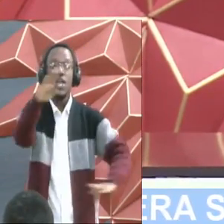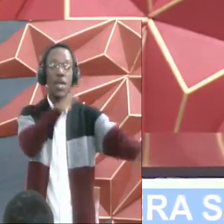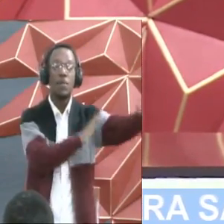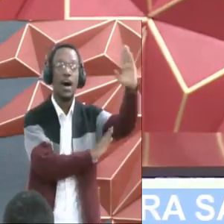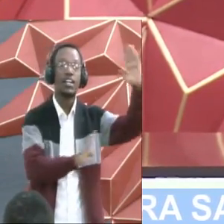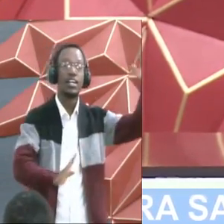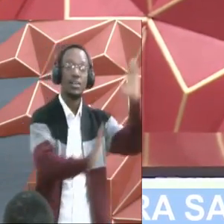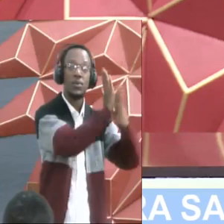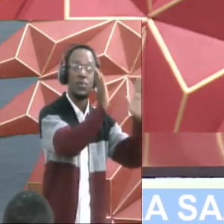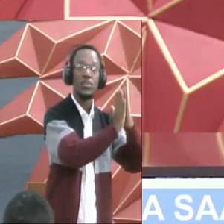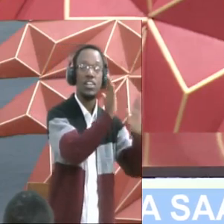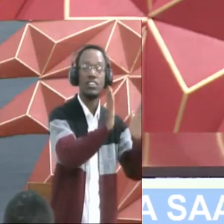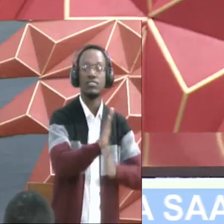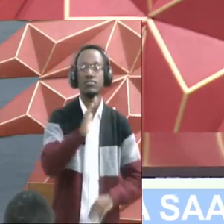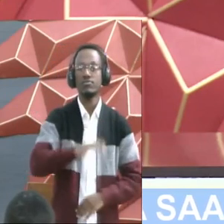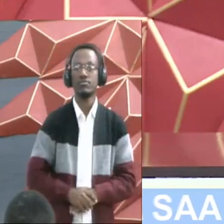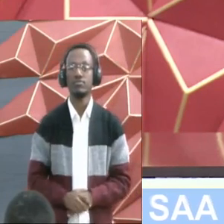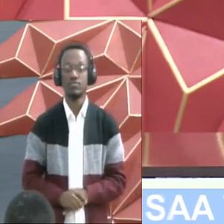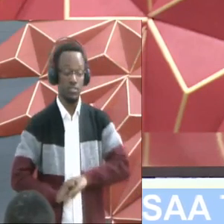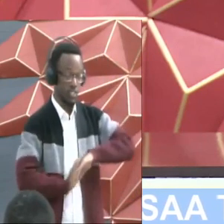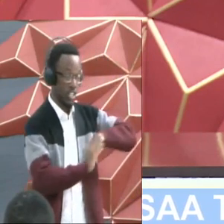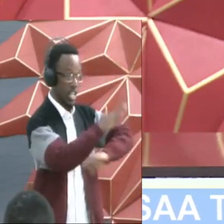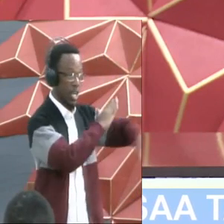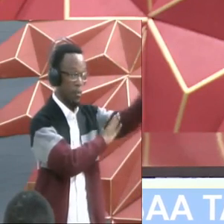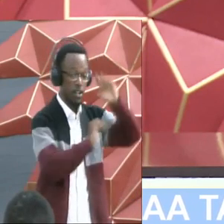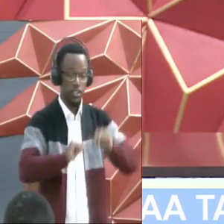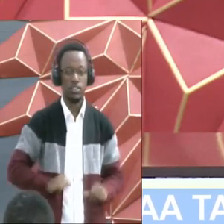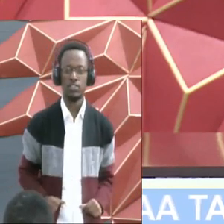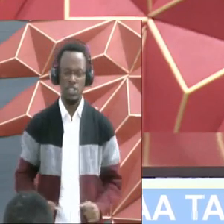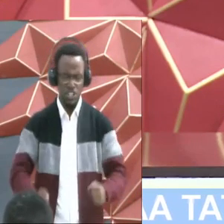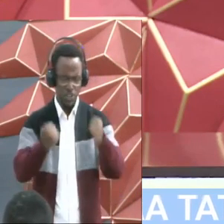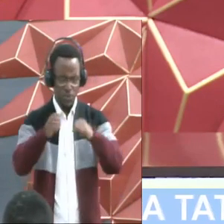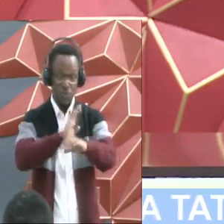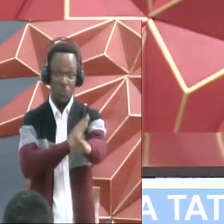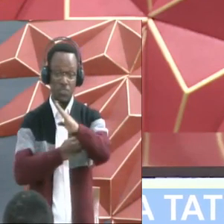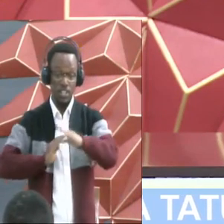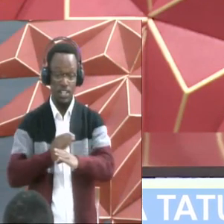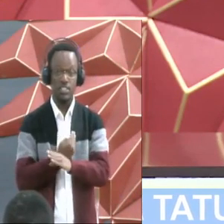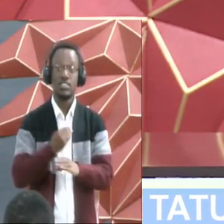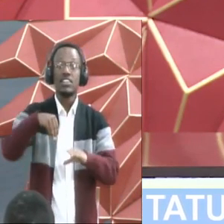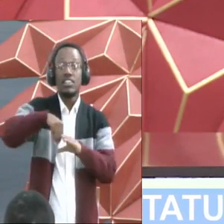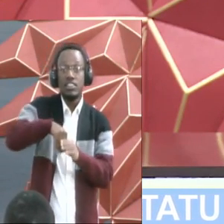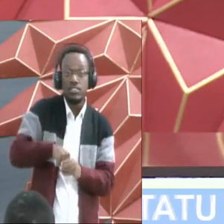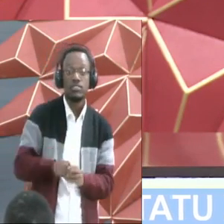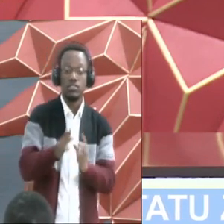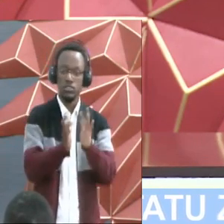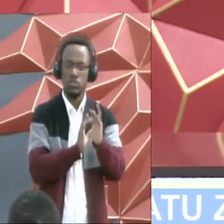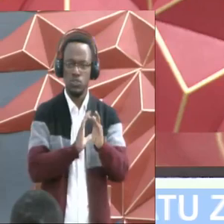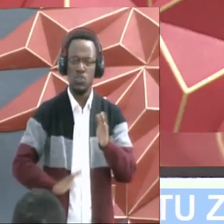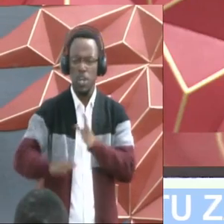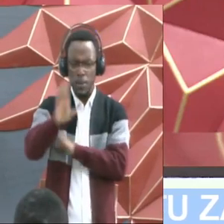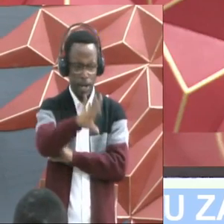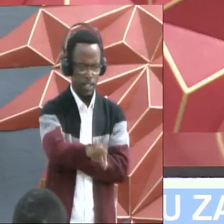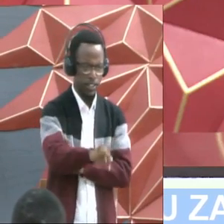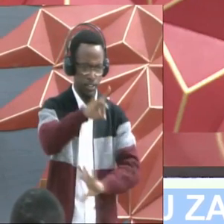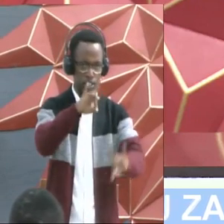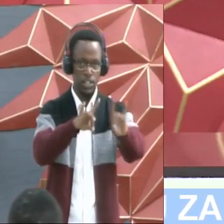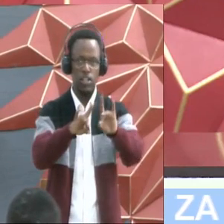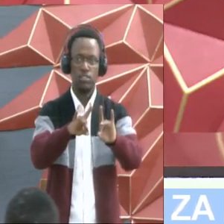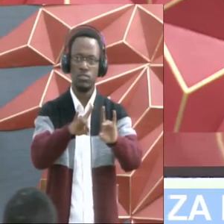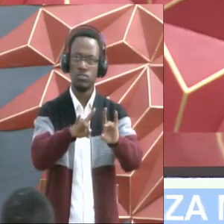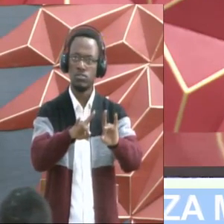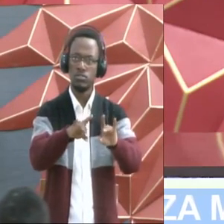natwe. Imana niyo idukomezanya namwe muri Kristo kandi niyo yaturobanuje